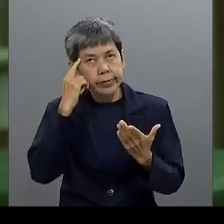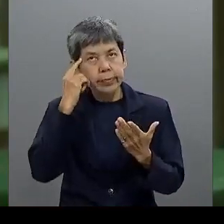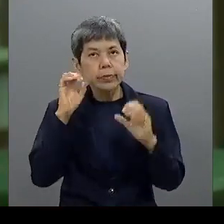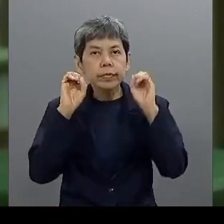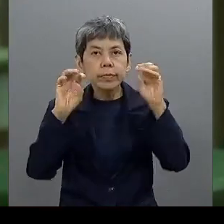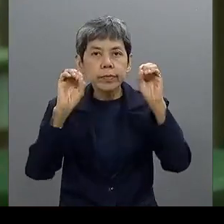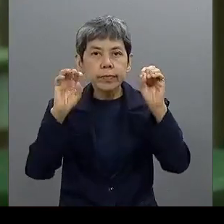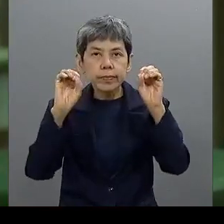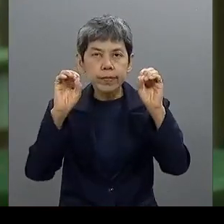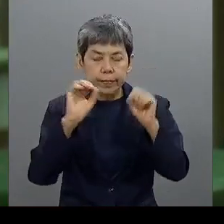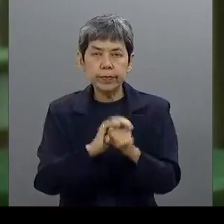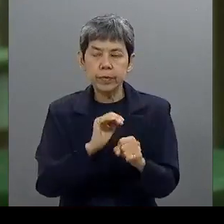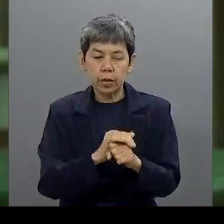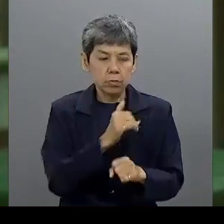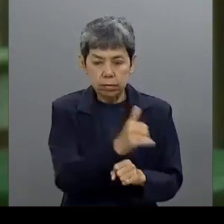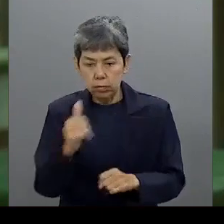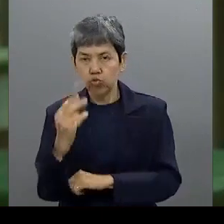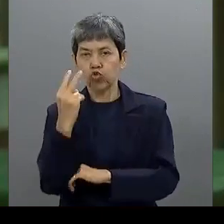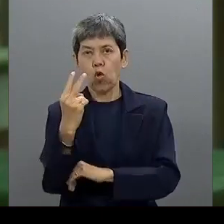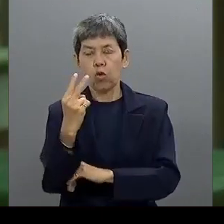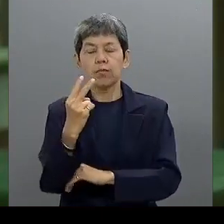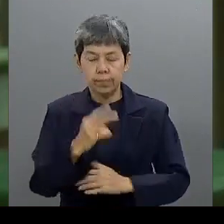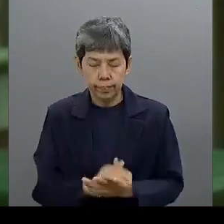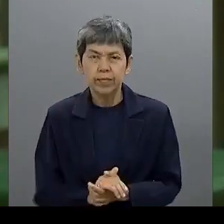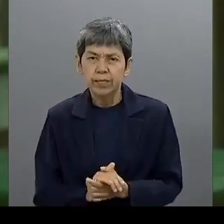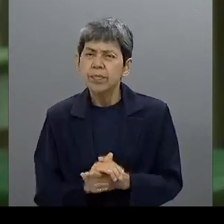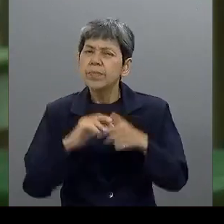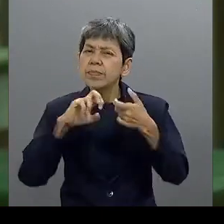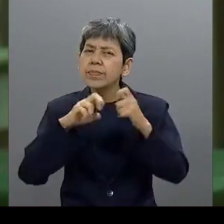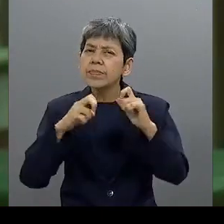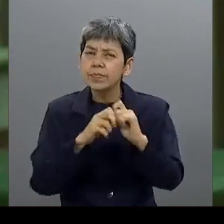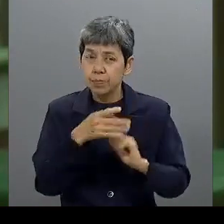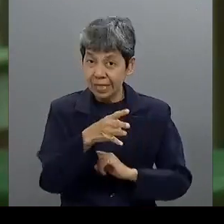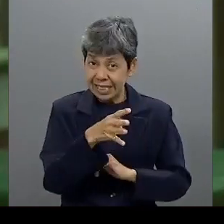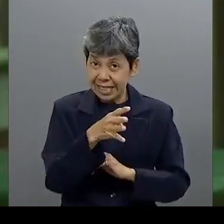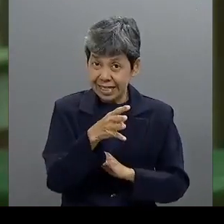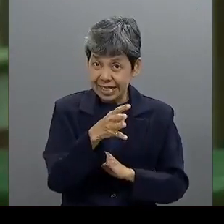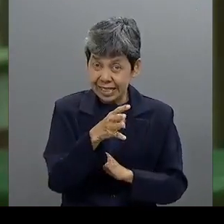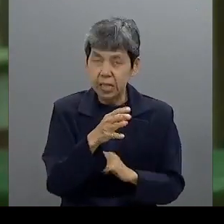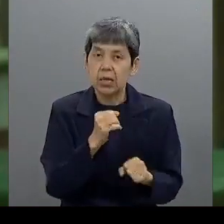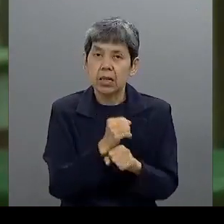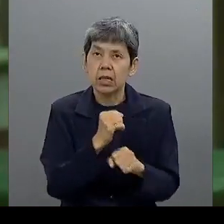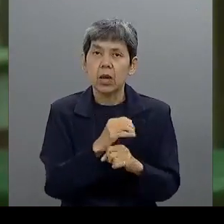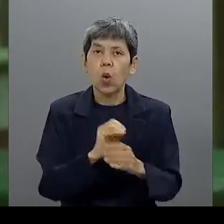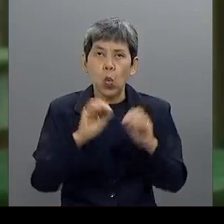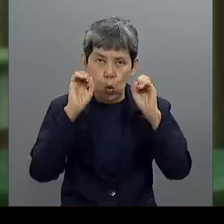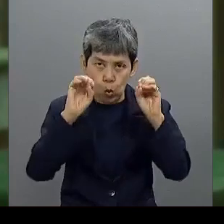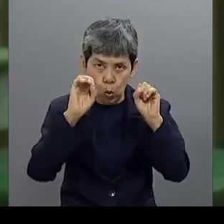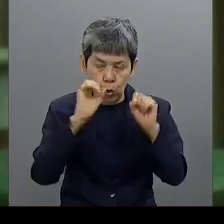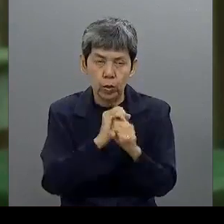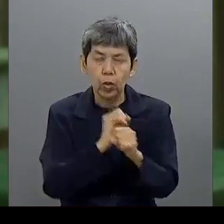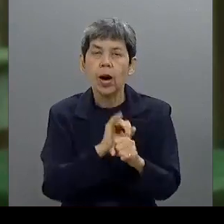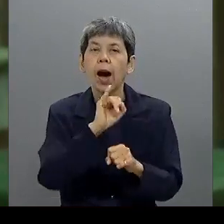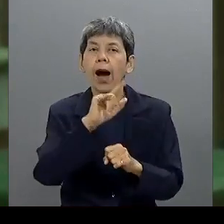ต้องไปดูทั้ง2ห้องนะคะแล้วก็ปัญหาของห้องป.4ก็คือเขาใช้กล้องของ True ID True ID